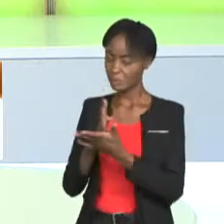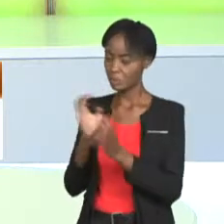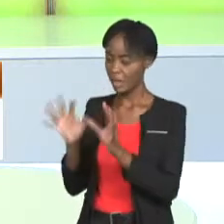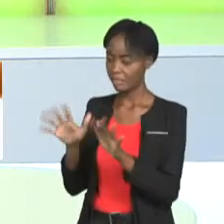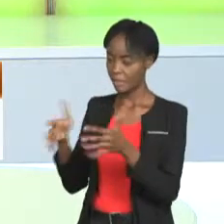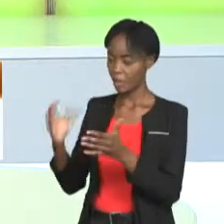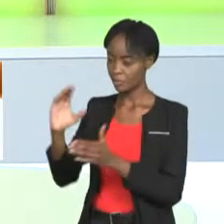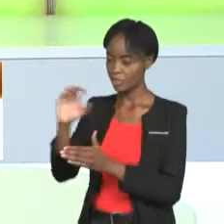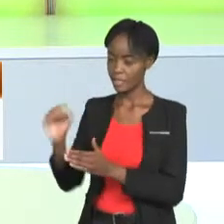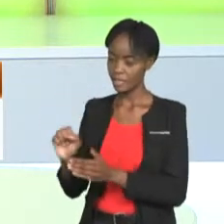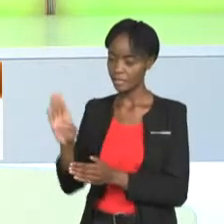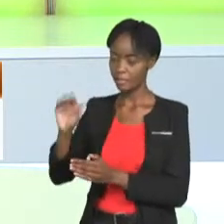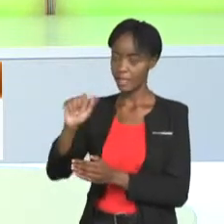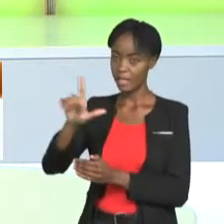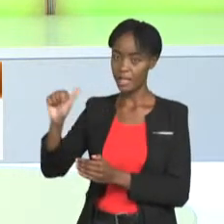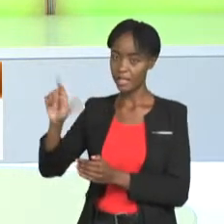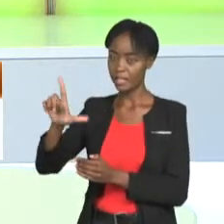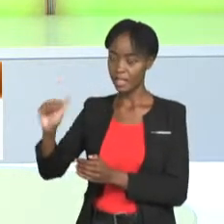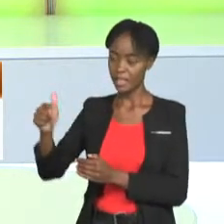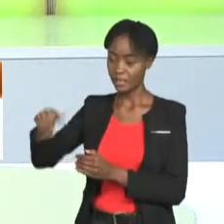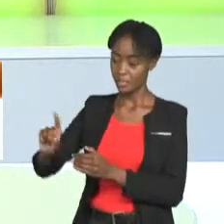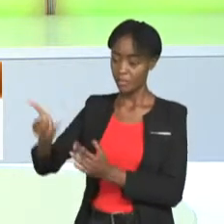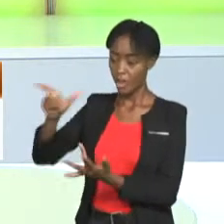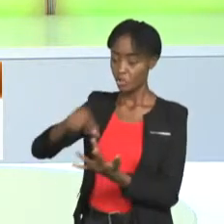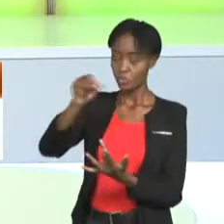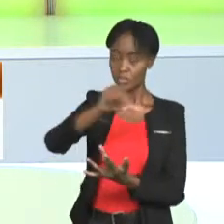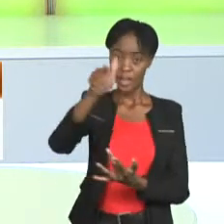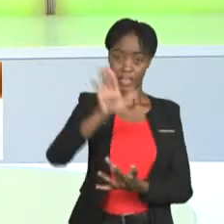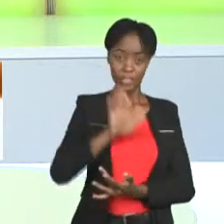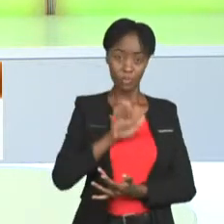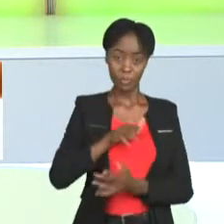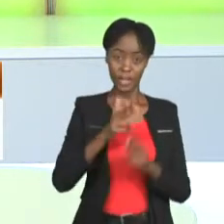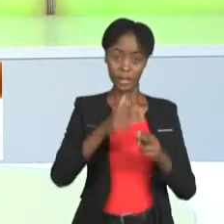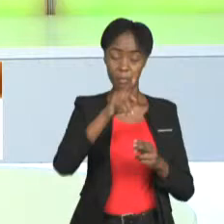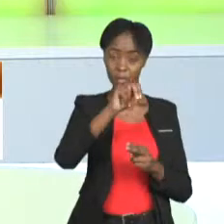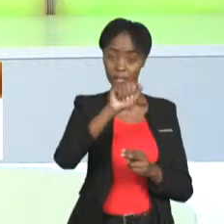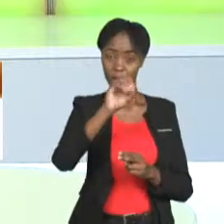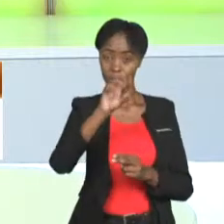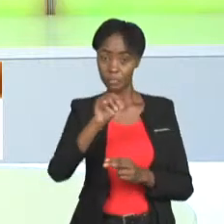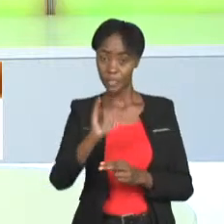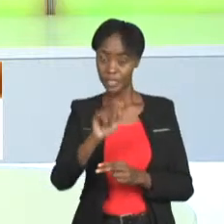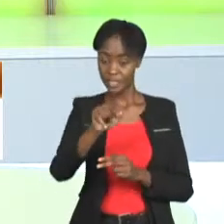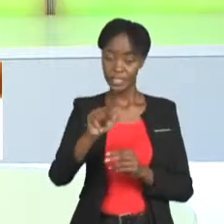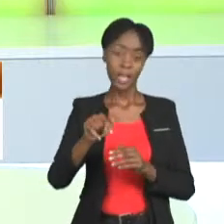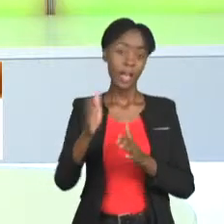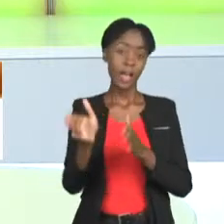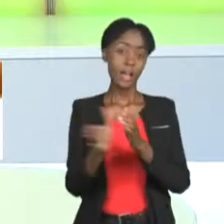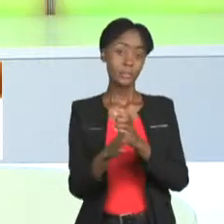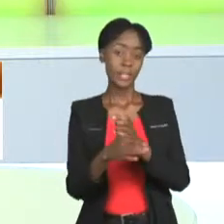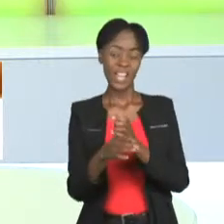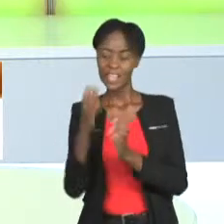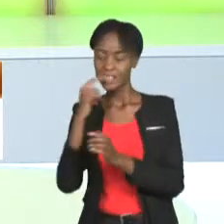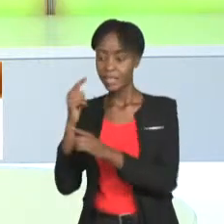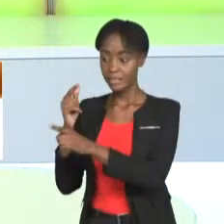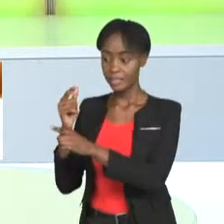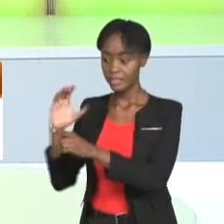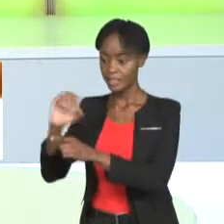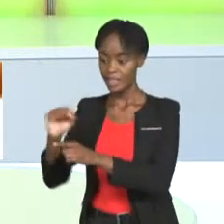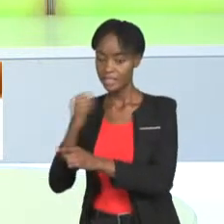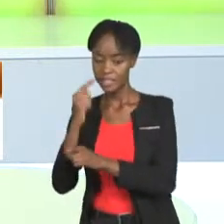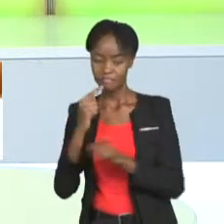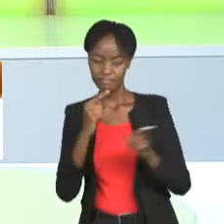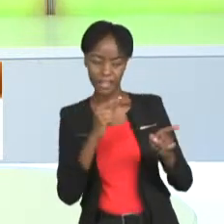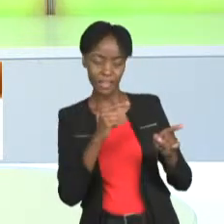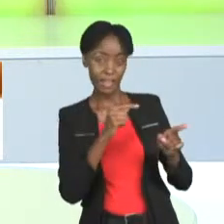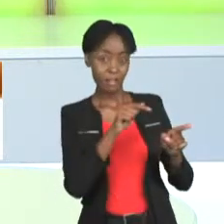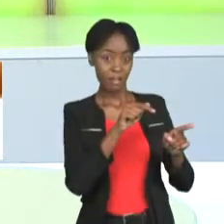za kumteua mwanamtindo Naomi Campbell kama balozi wa wizara yake ni kuwa Lupita hakuwa anapatikana kwa miaka 5.